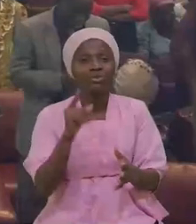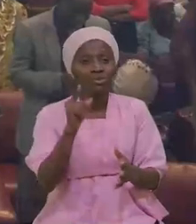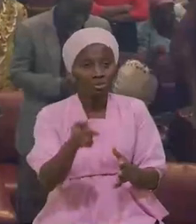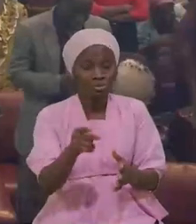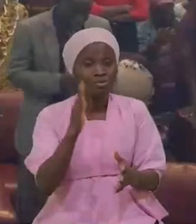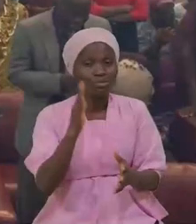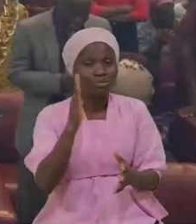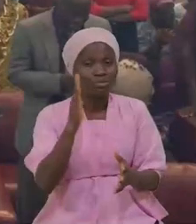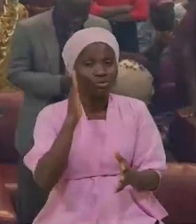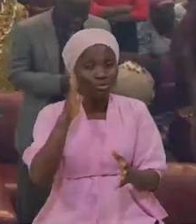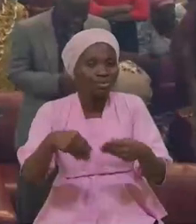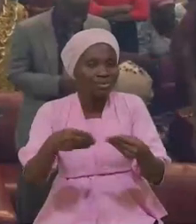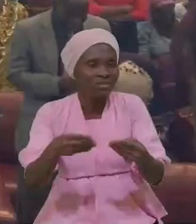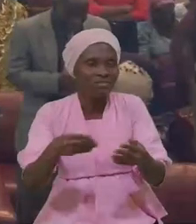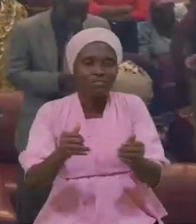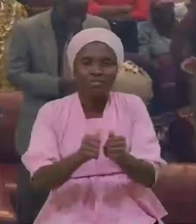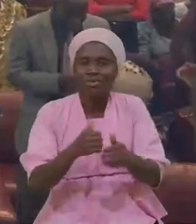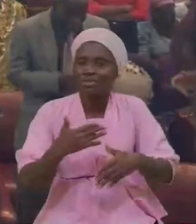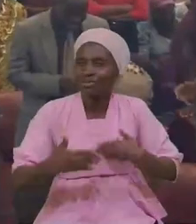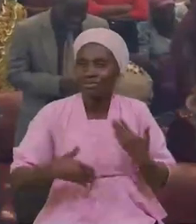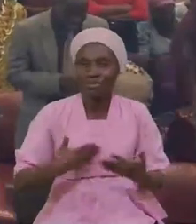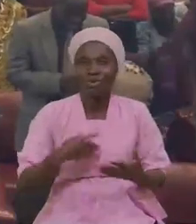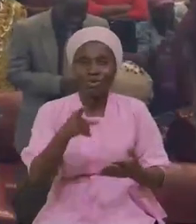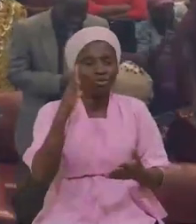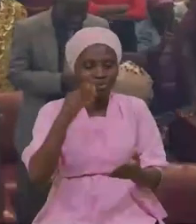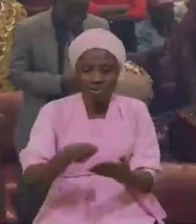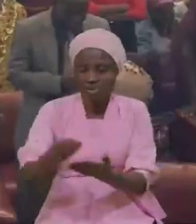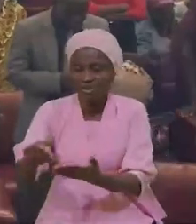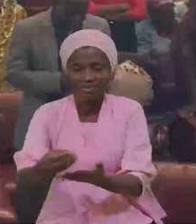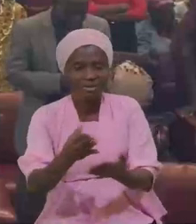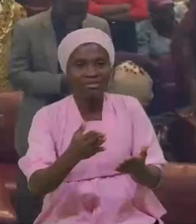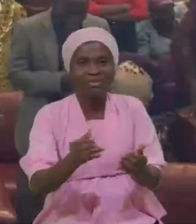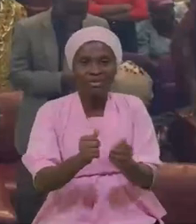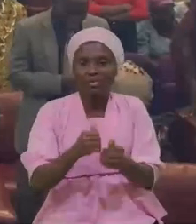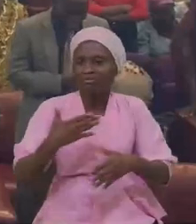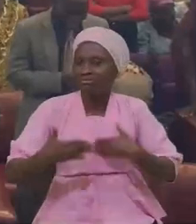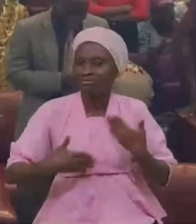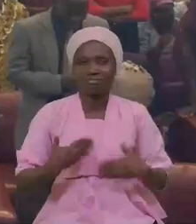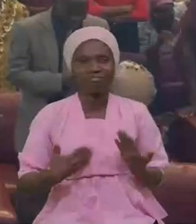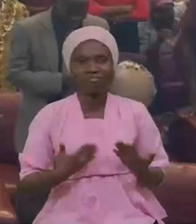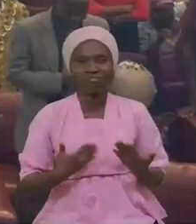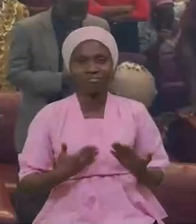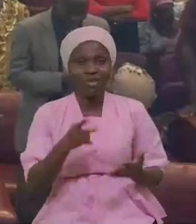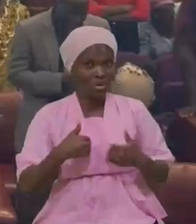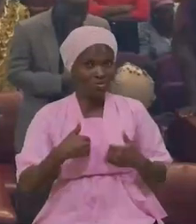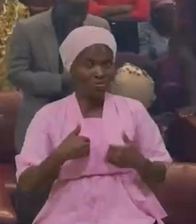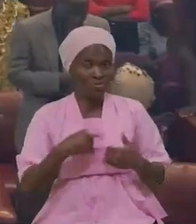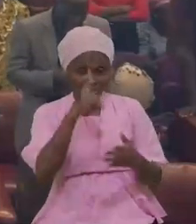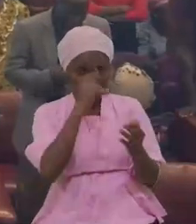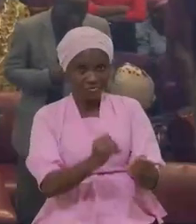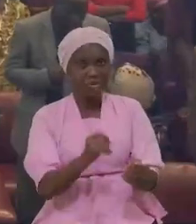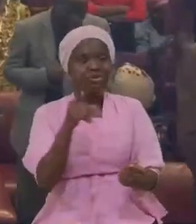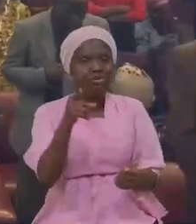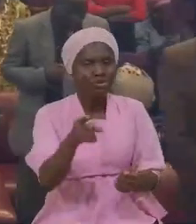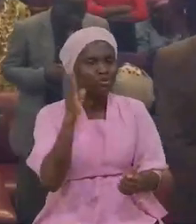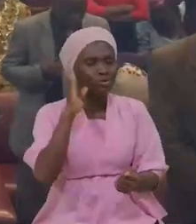Mais tu vas donner libéralement. Tu vas donner joyeusement. Tu as la foi. Tu vas